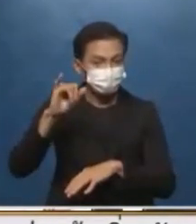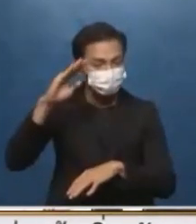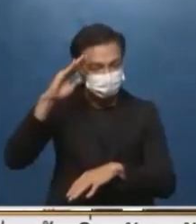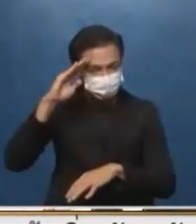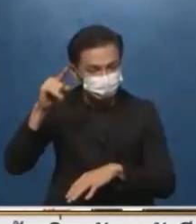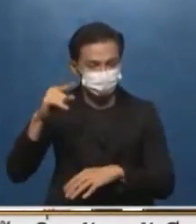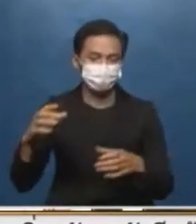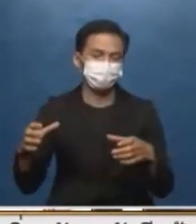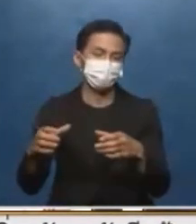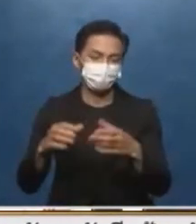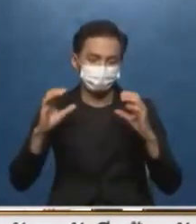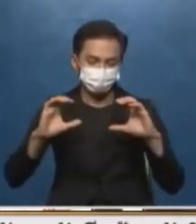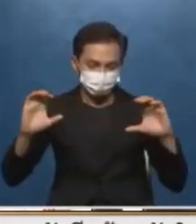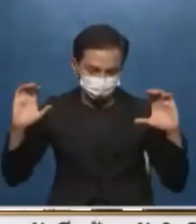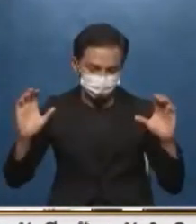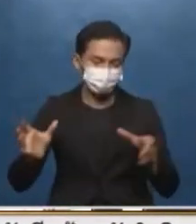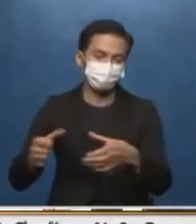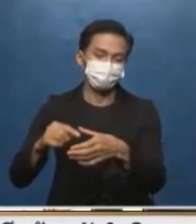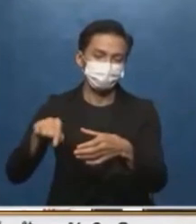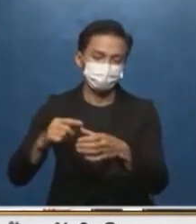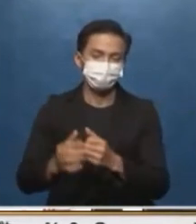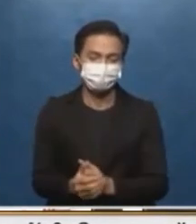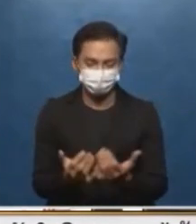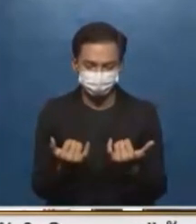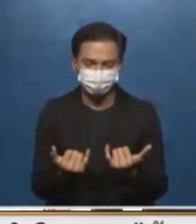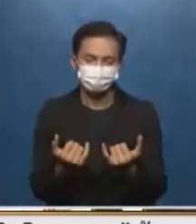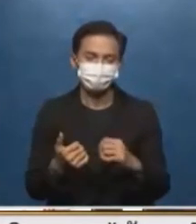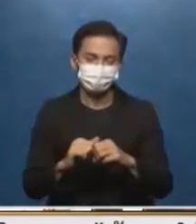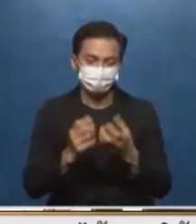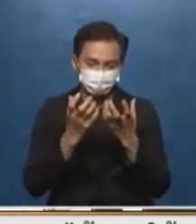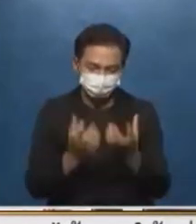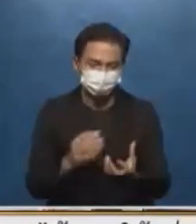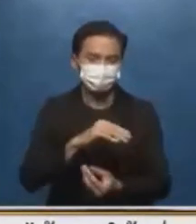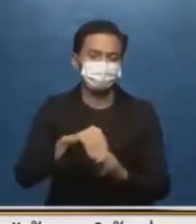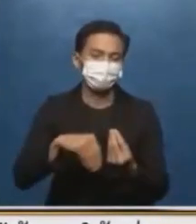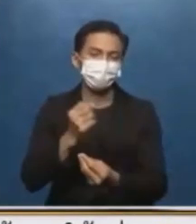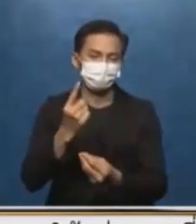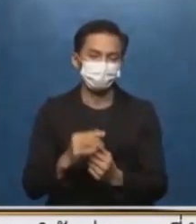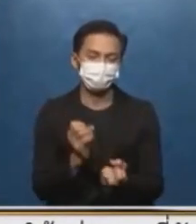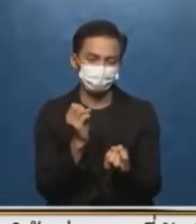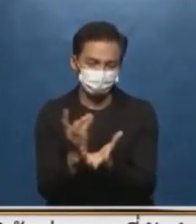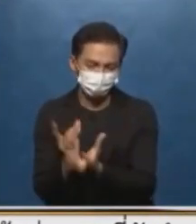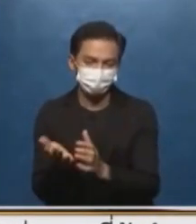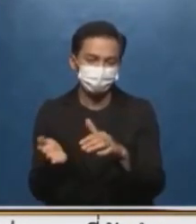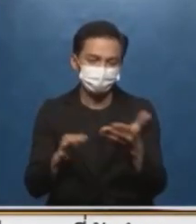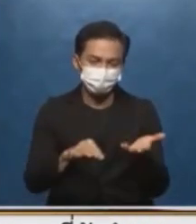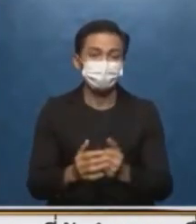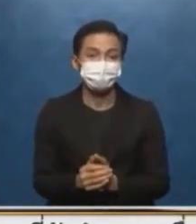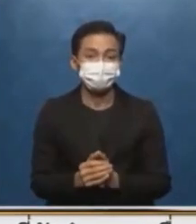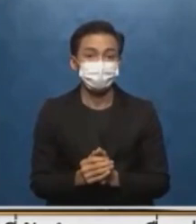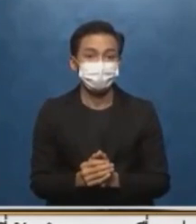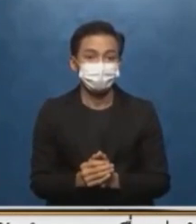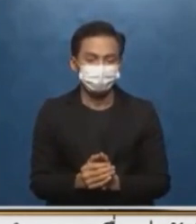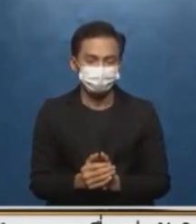รีโดยเฉพาะระบบเศรษฐกิจที่กำลังจะล้มละลายส่วนใหญ่เกิดจากมาตรการควบคุม